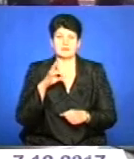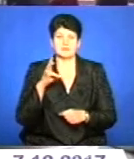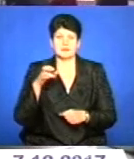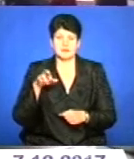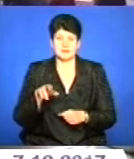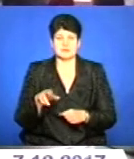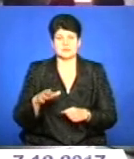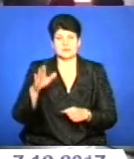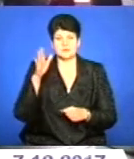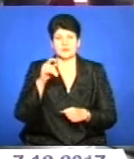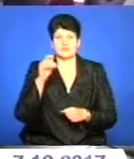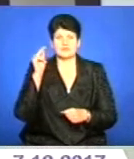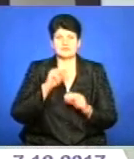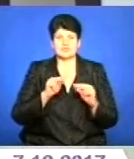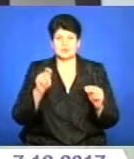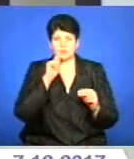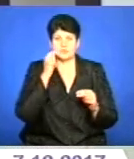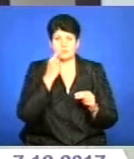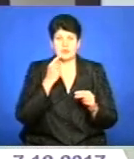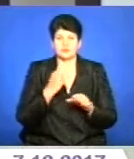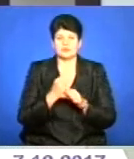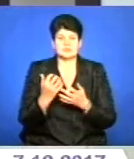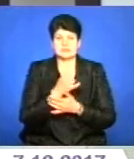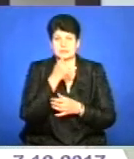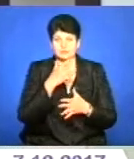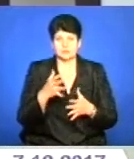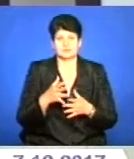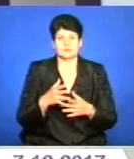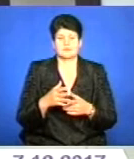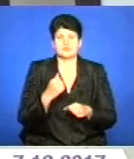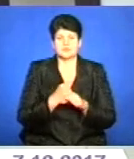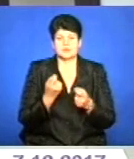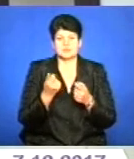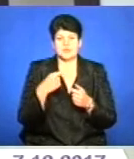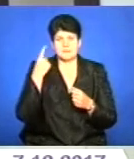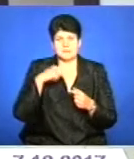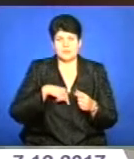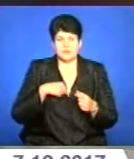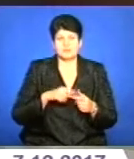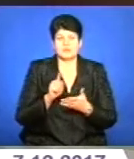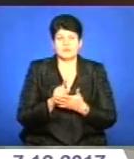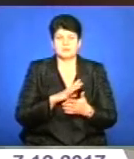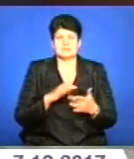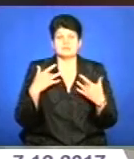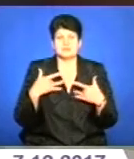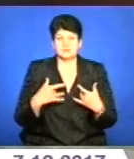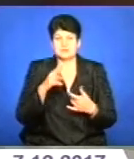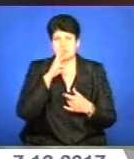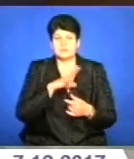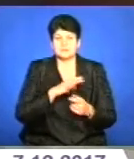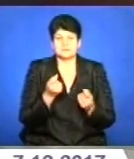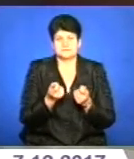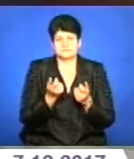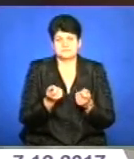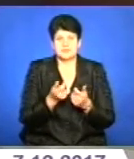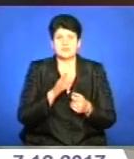української мови, однак роботу за спеціальністю знайти не може. Деякий час працювала психологом, але мусила звільнитись, бо зарплатня була надто низькою.